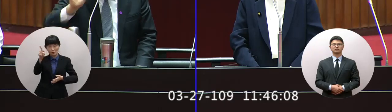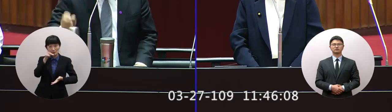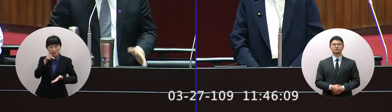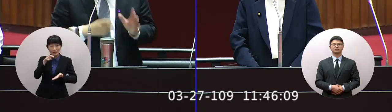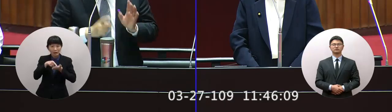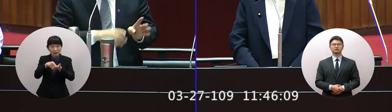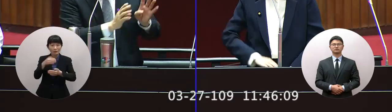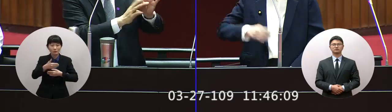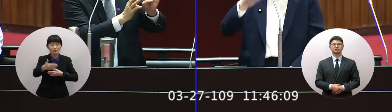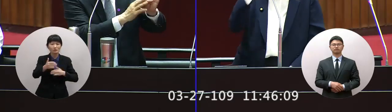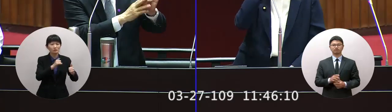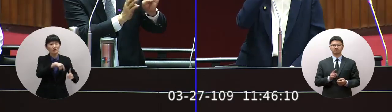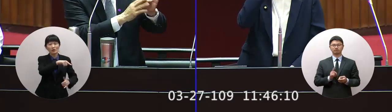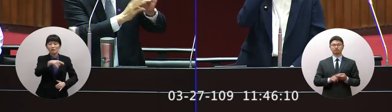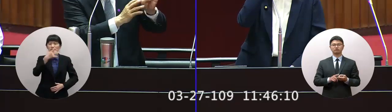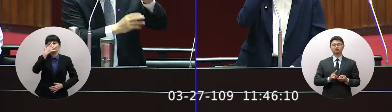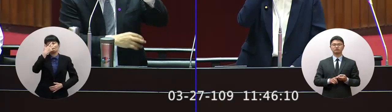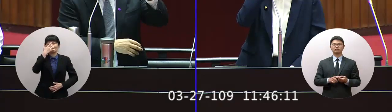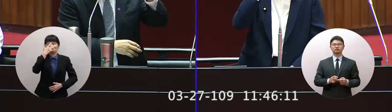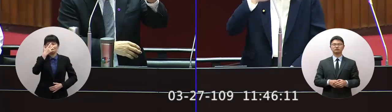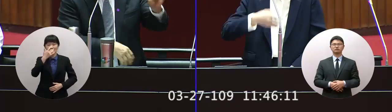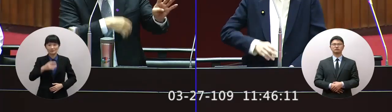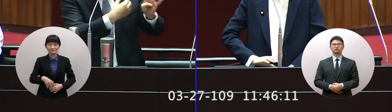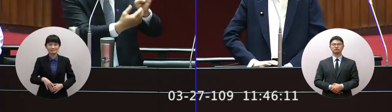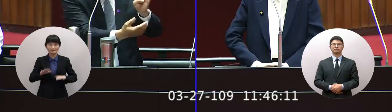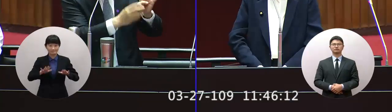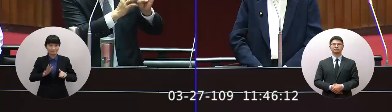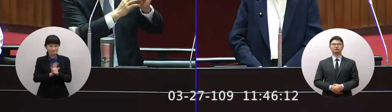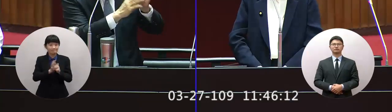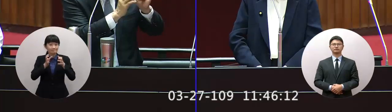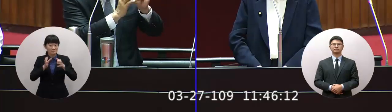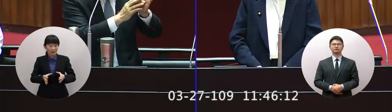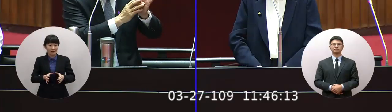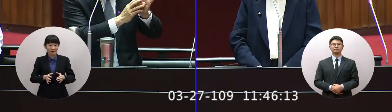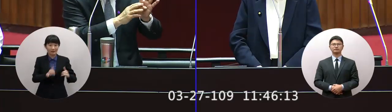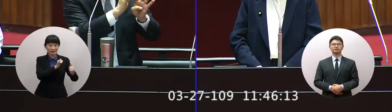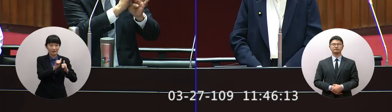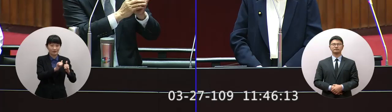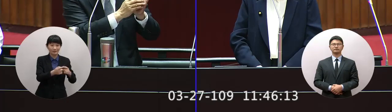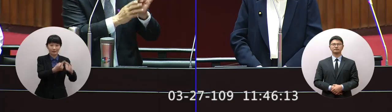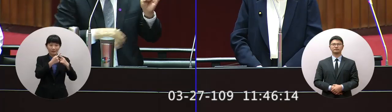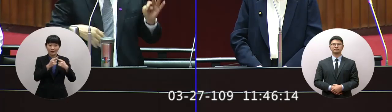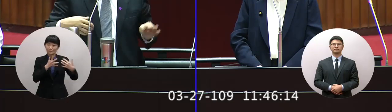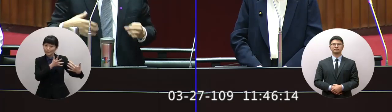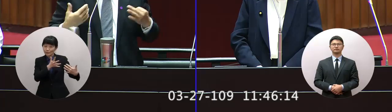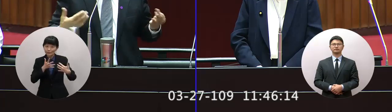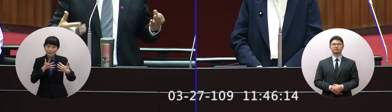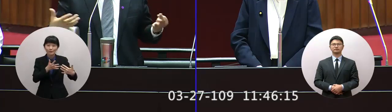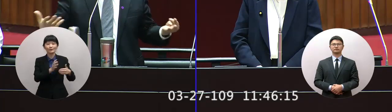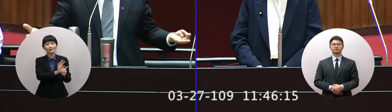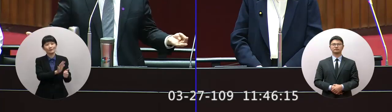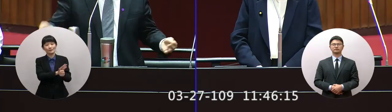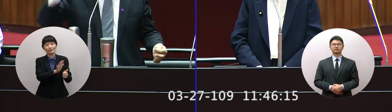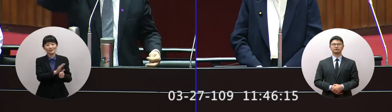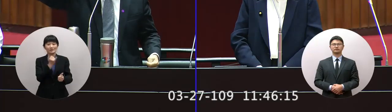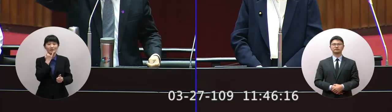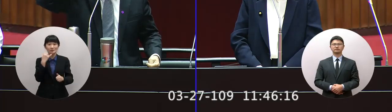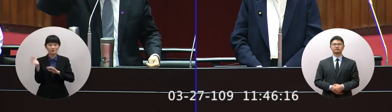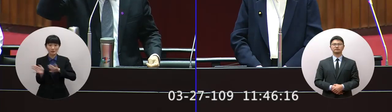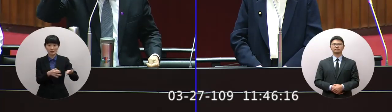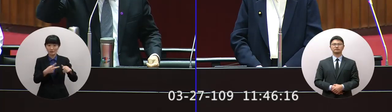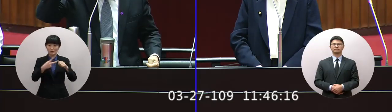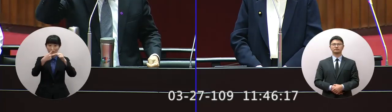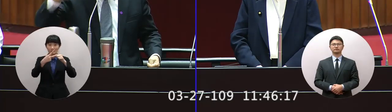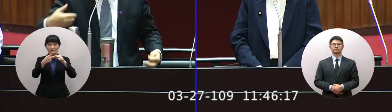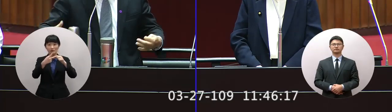全不知道， 对 政府给他们一个窗口，给他们一些辅导。第二，就他们什么都没有，就